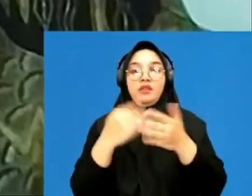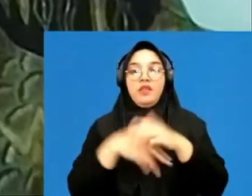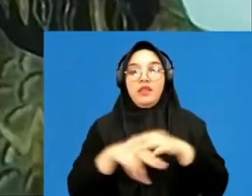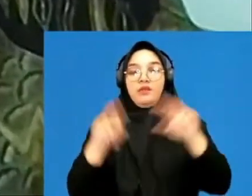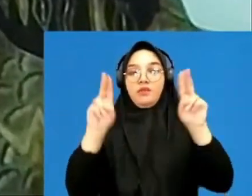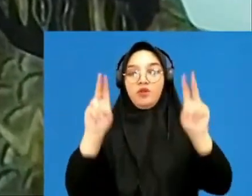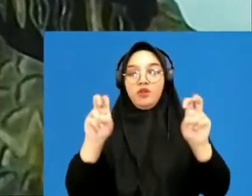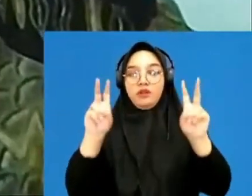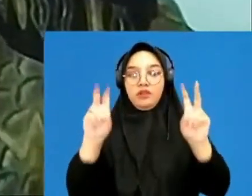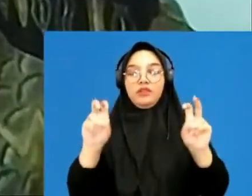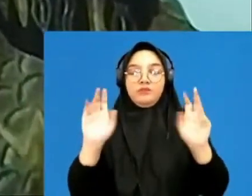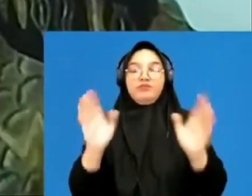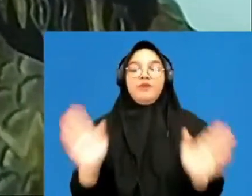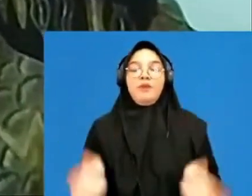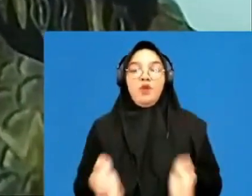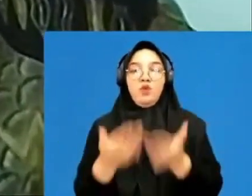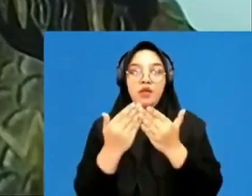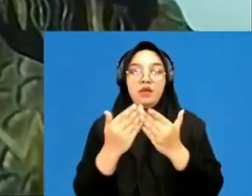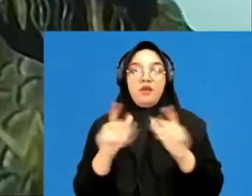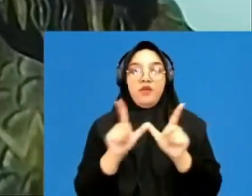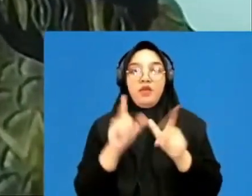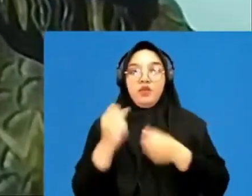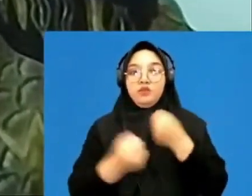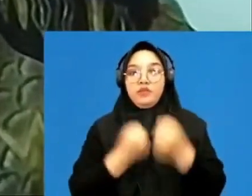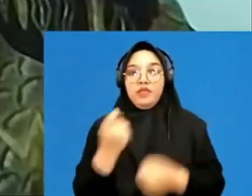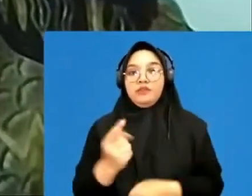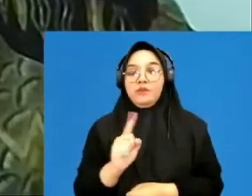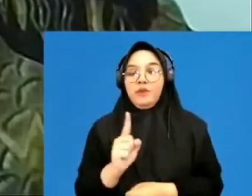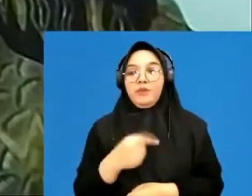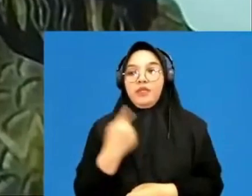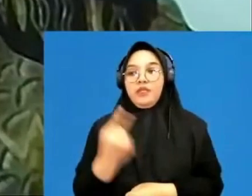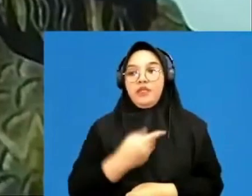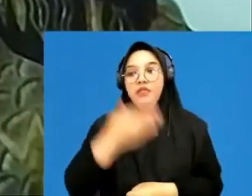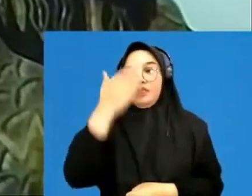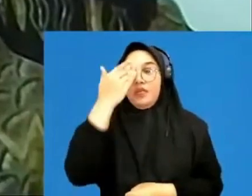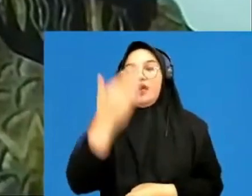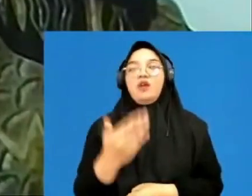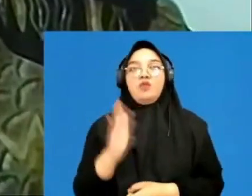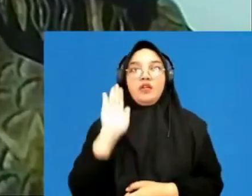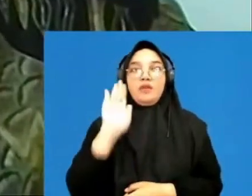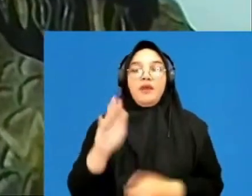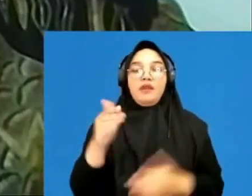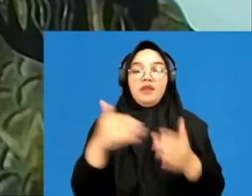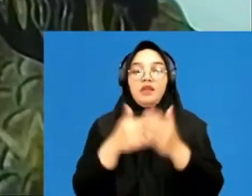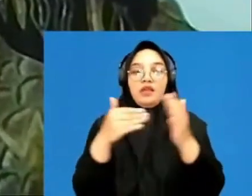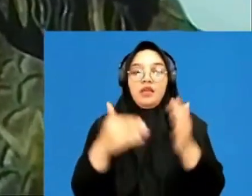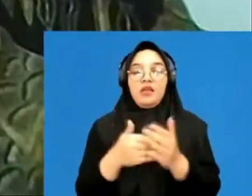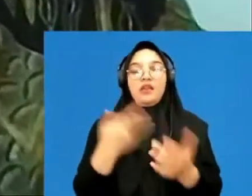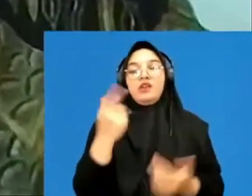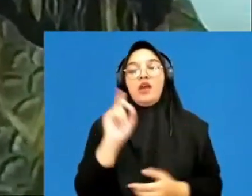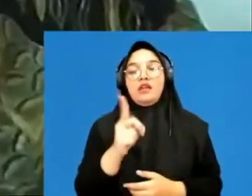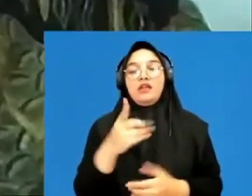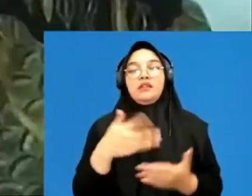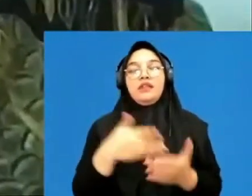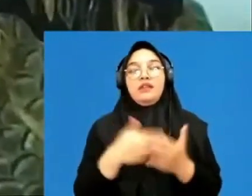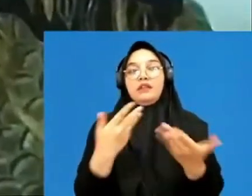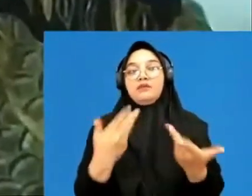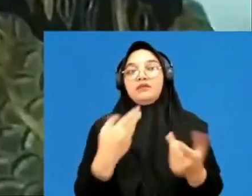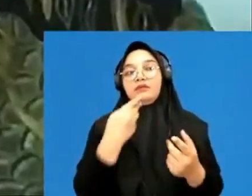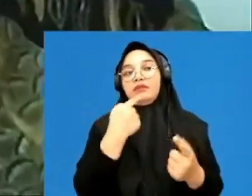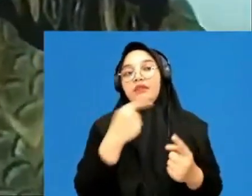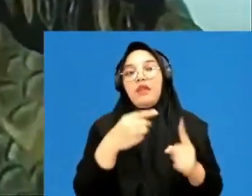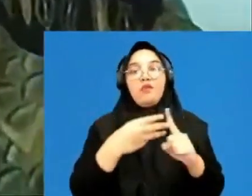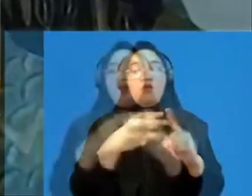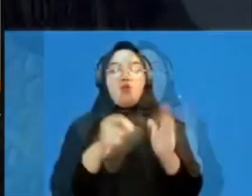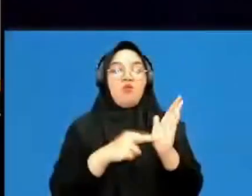wirausaha karena Kita tahu bersama tantangan ke depan adalah bonus demografi yang harus diisi oleh punya anak muda